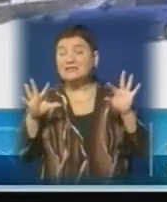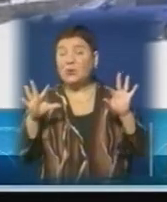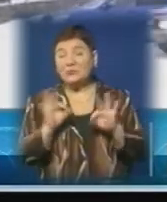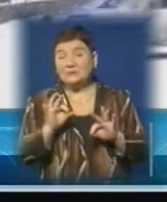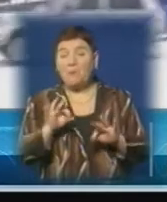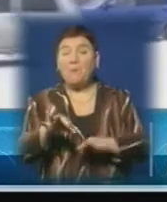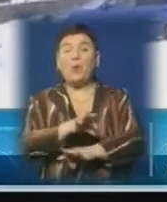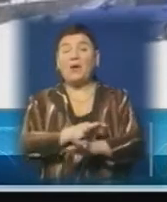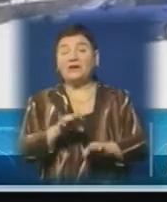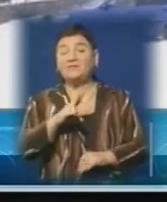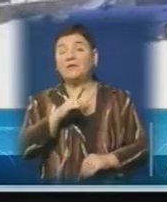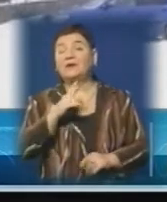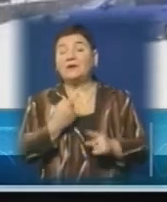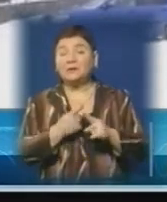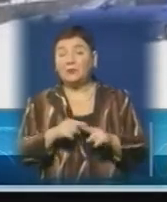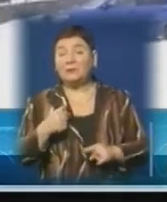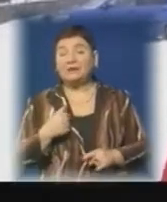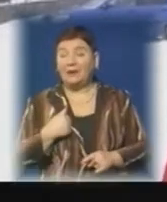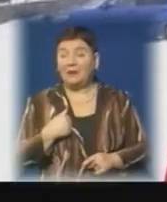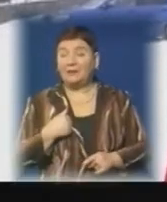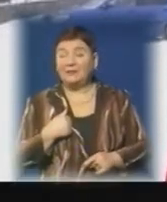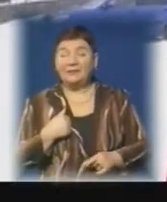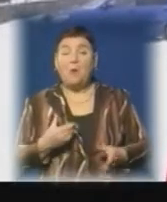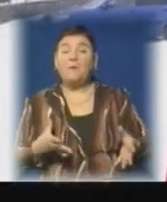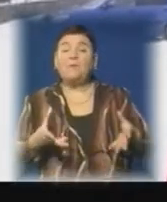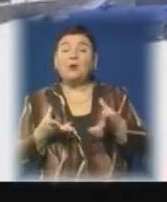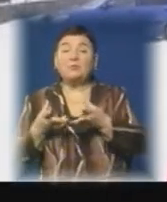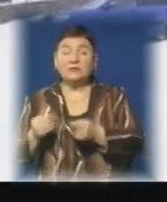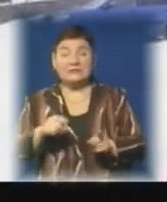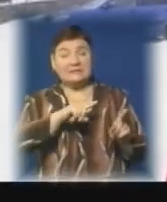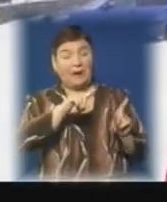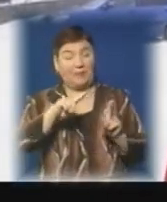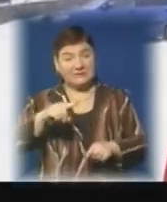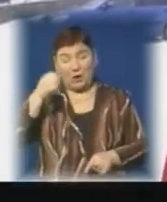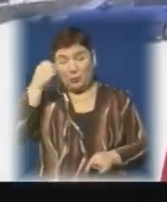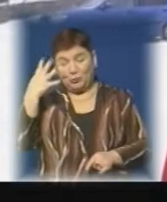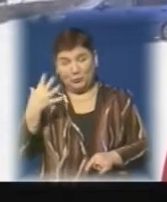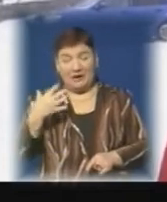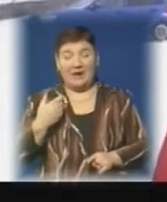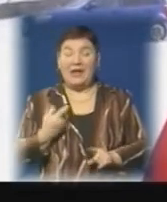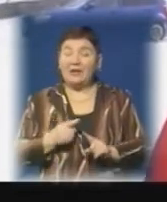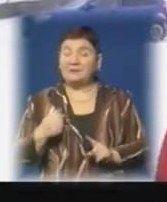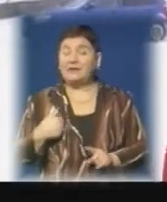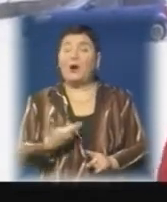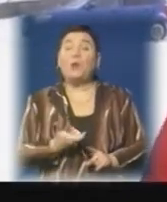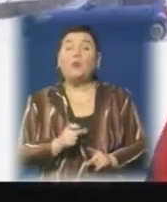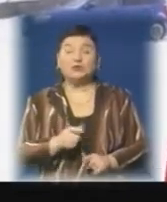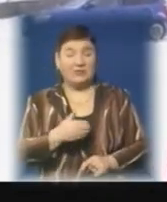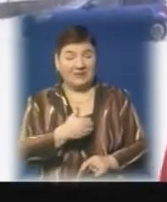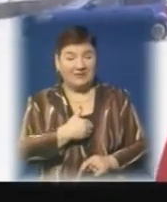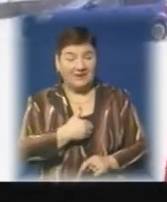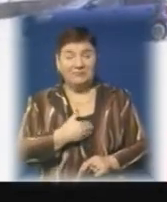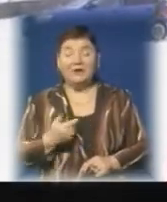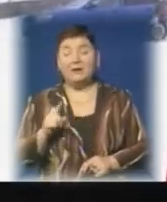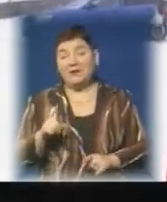искусствоведческий проект, в котором я, собственно, приобщился к закарпатской культуре, прежде всего. Я этого очень хотел, собственно,